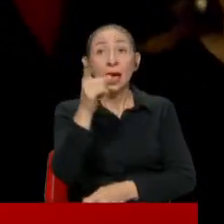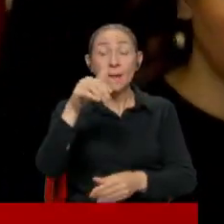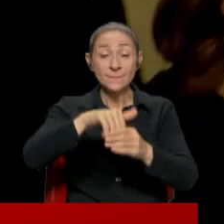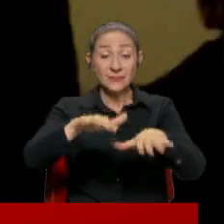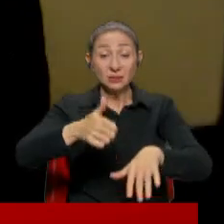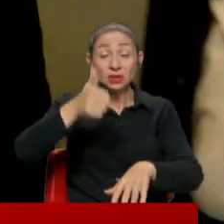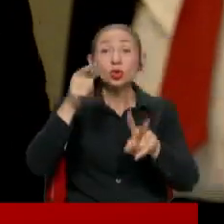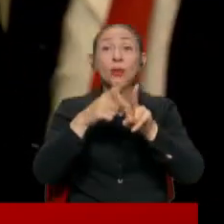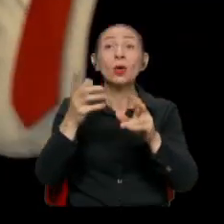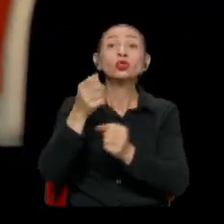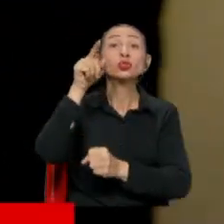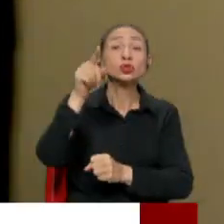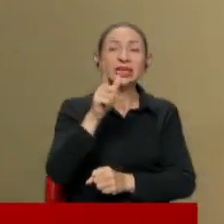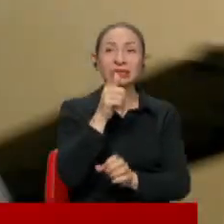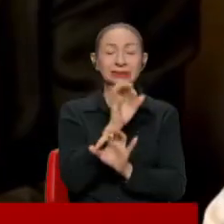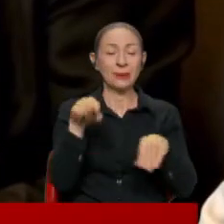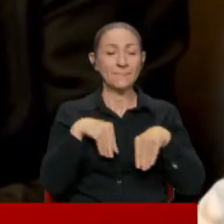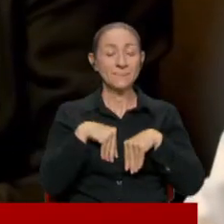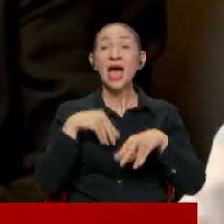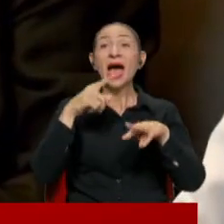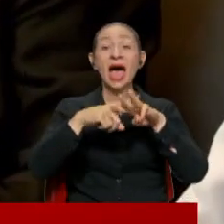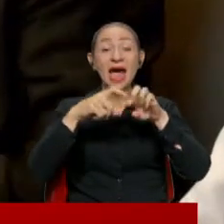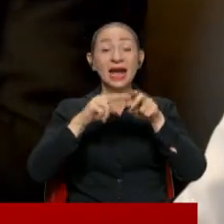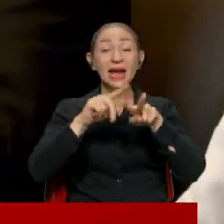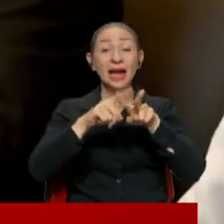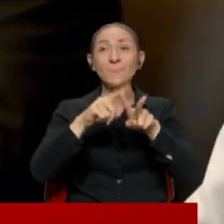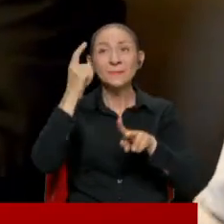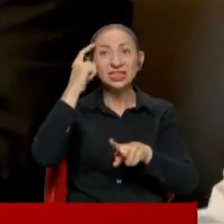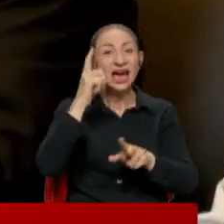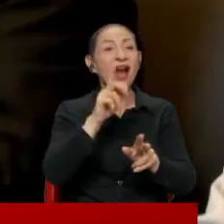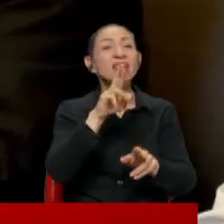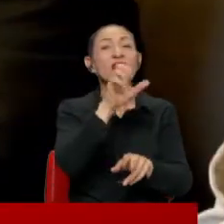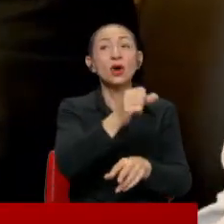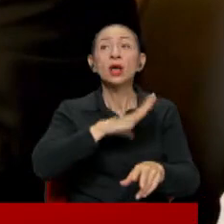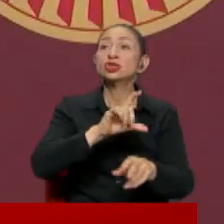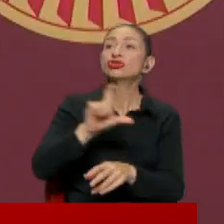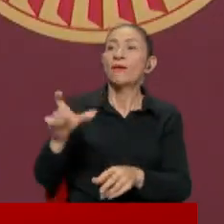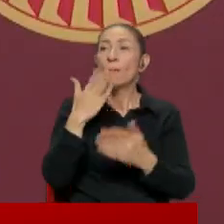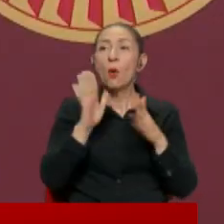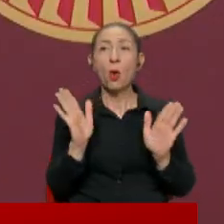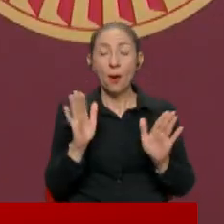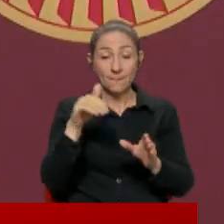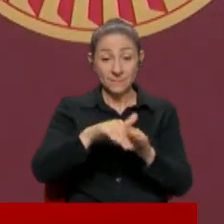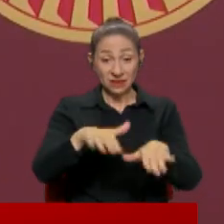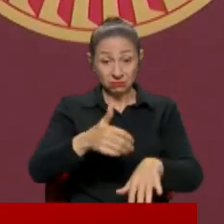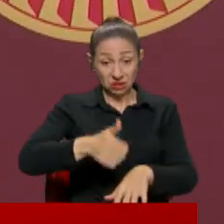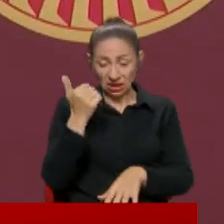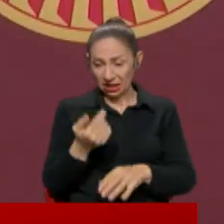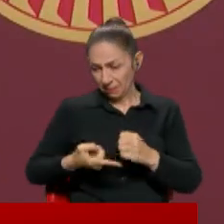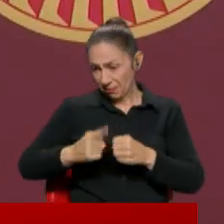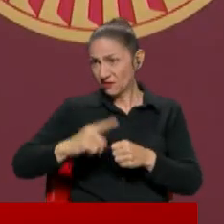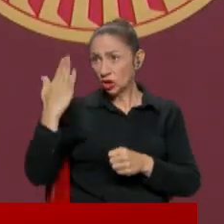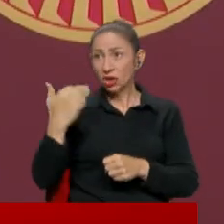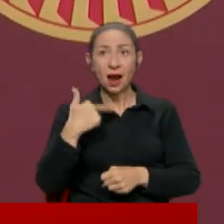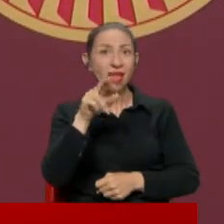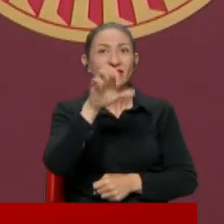Meclis Başkanı Numan Kurtulmuş sessiz. Erkan Baş'ın randevu talebine de hala yanıt vermedi. Meclis Başkanı'ndan geçtiğimiz hafta